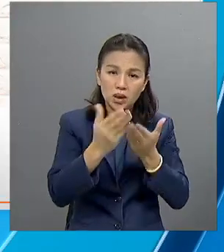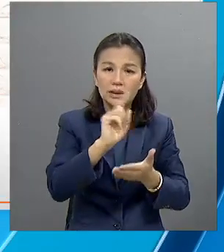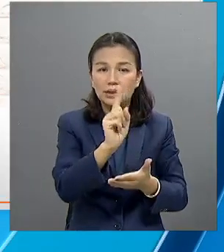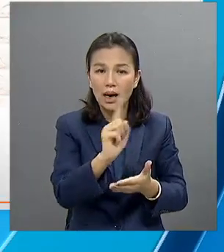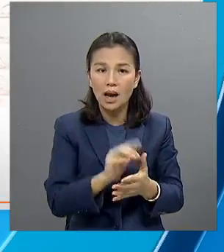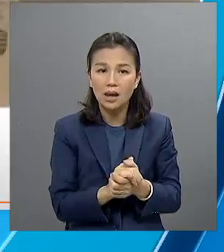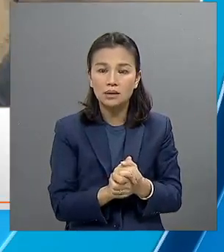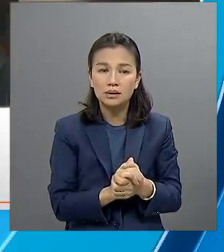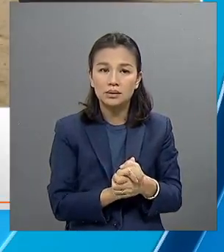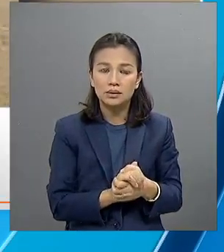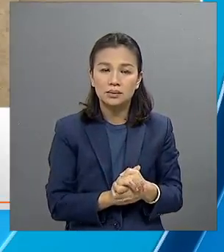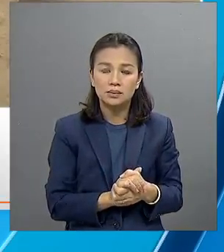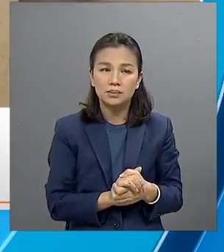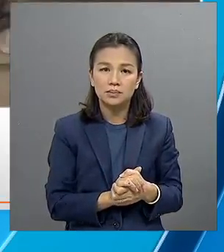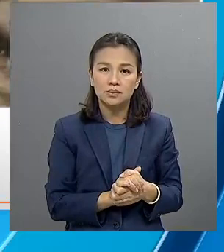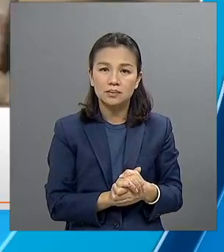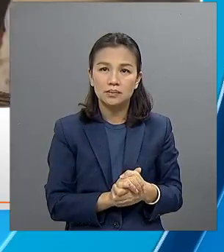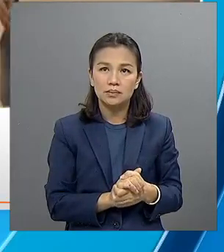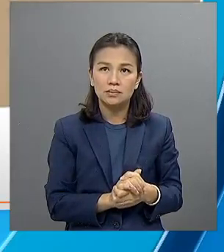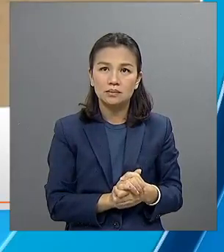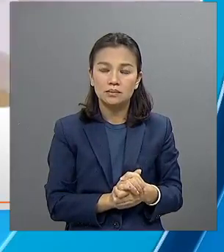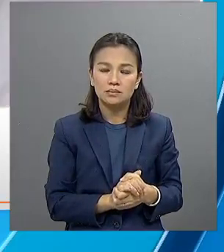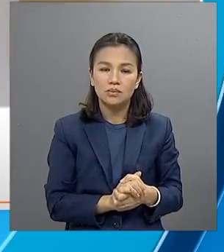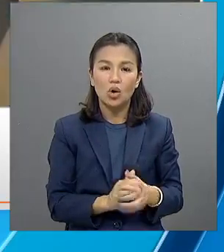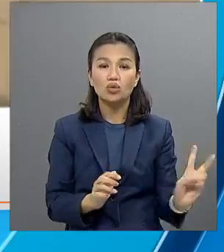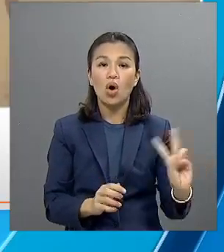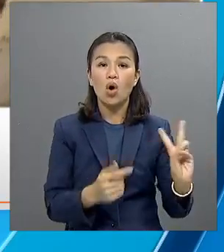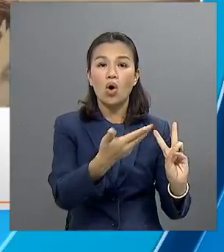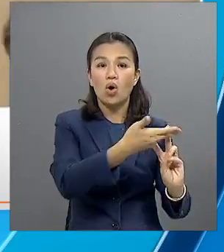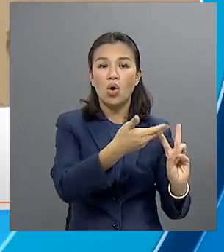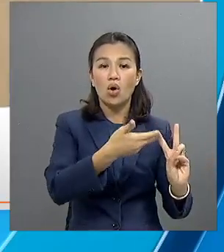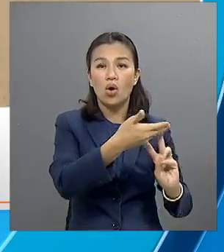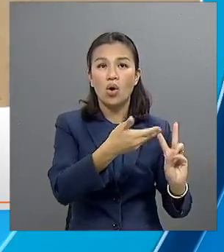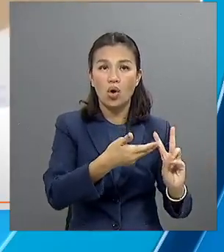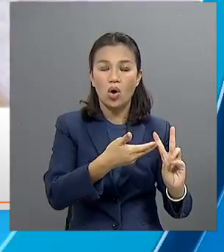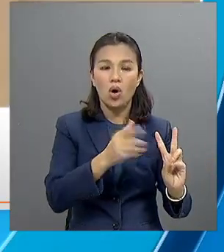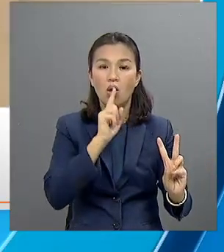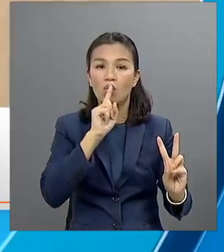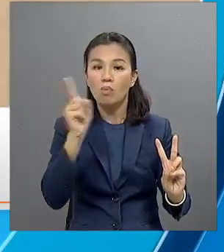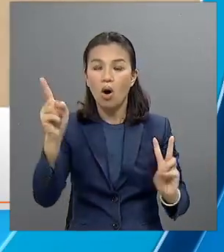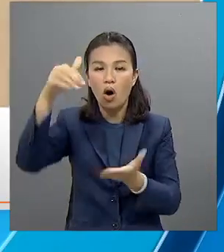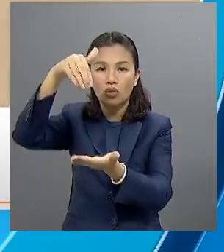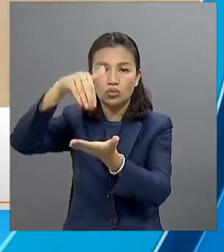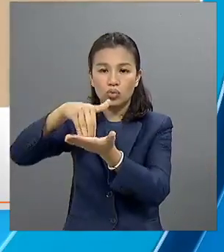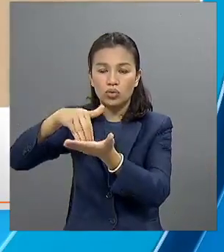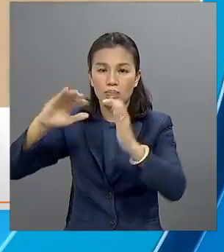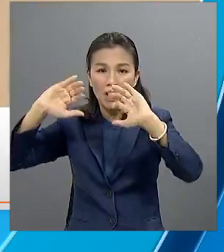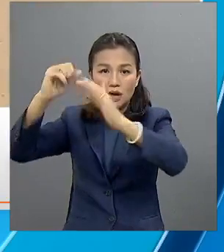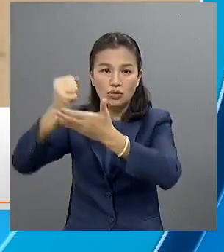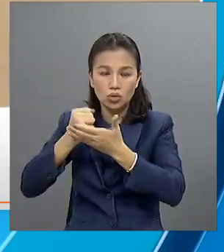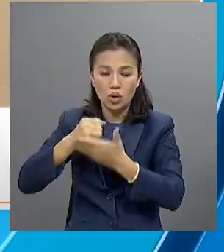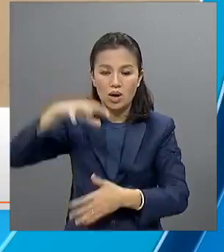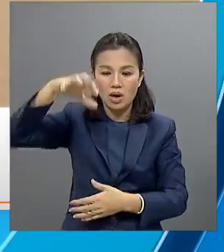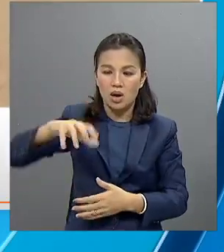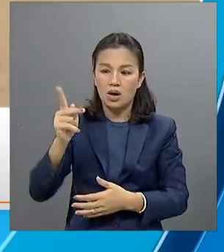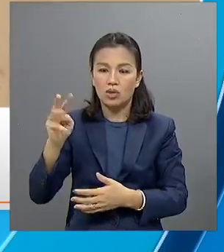เราก็คืออย่างกรณีทั้ง2รายเนี่ยเขายื่นร้องผ่านศูนย์ดำรงธรรมผ่านกรมธนารักษ ์ ผ่านผู้ตรวจการแผ่นดินผ่